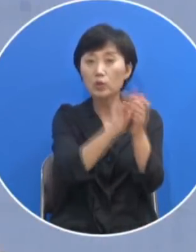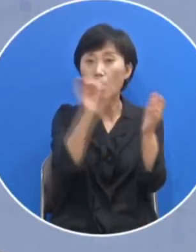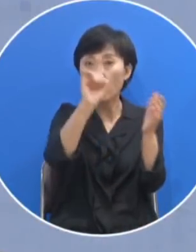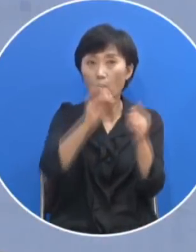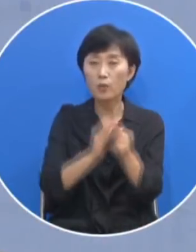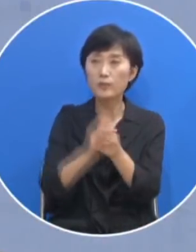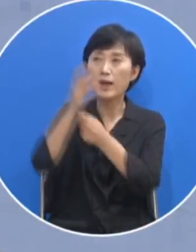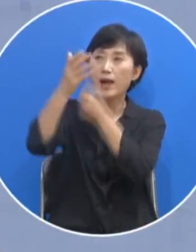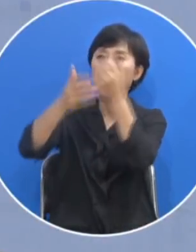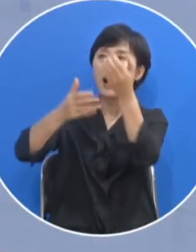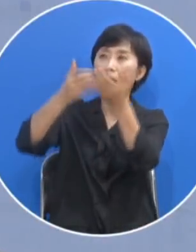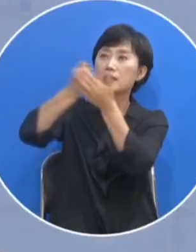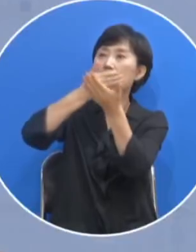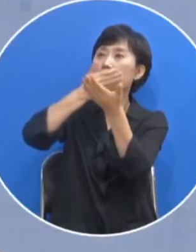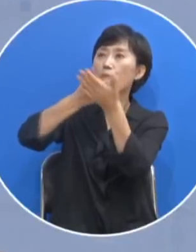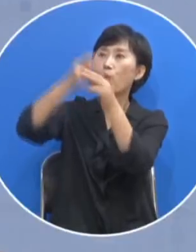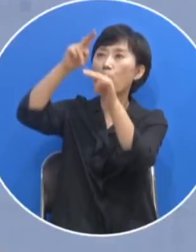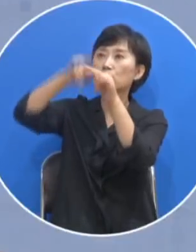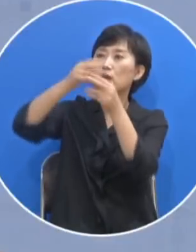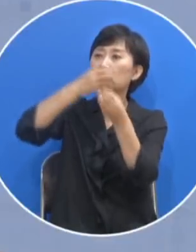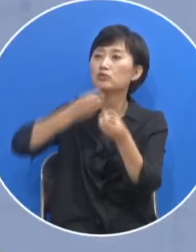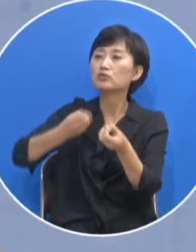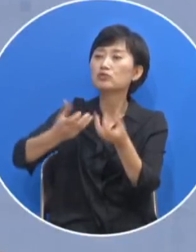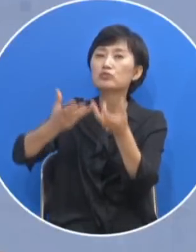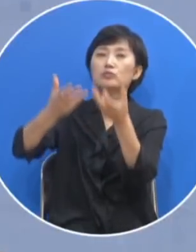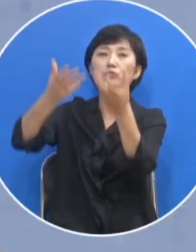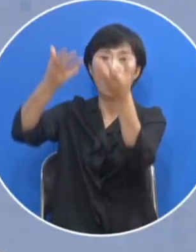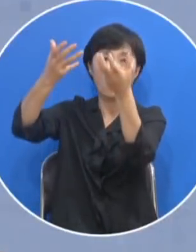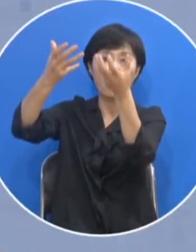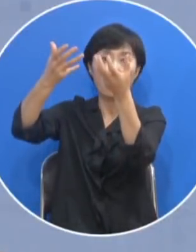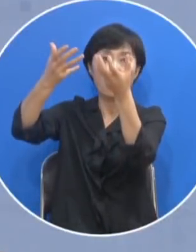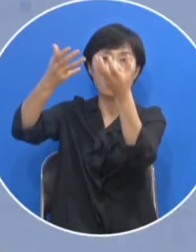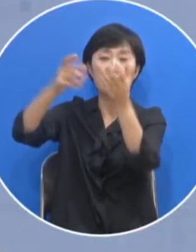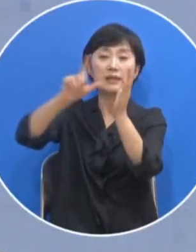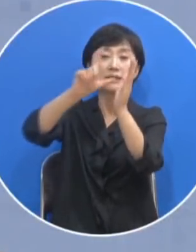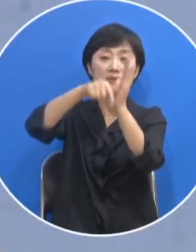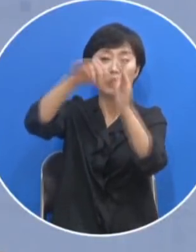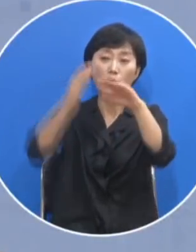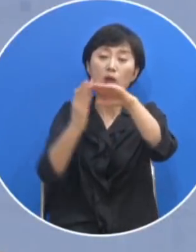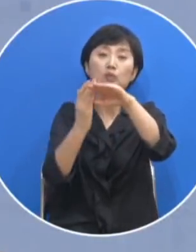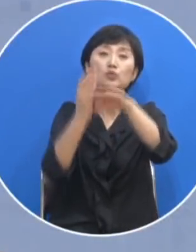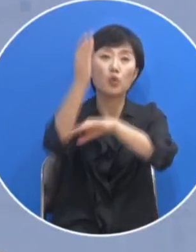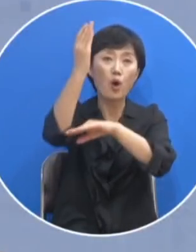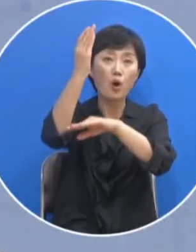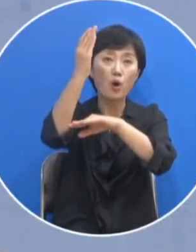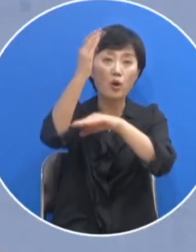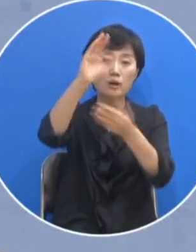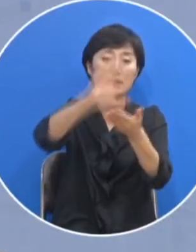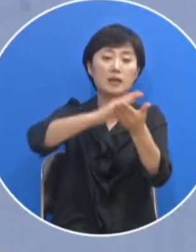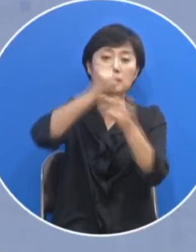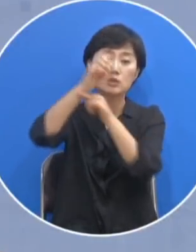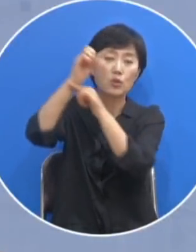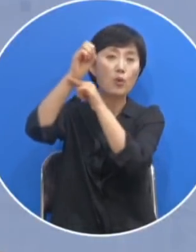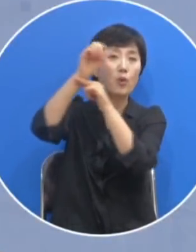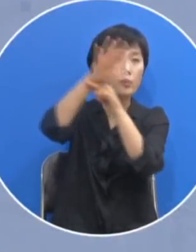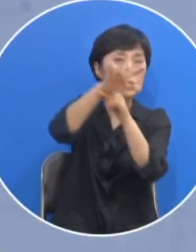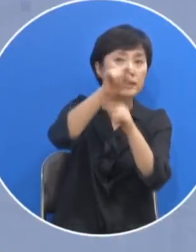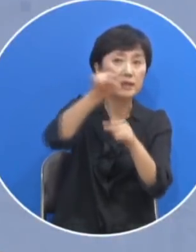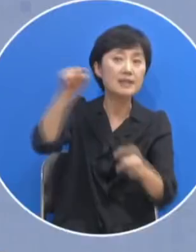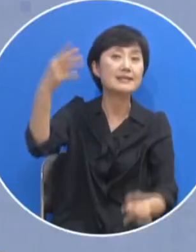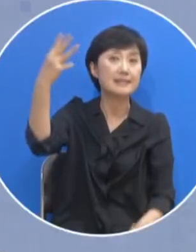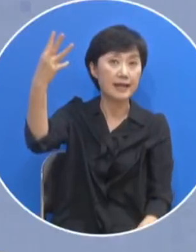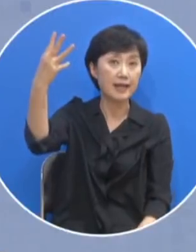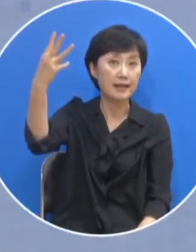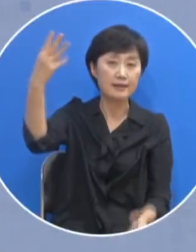시공간을 초월하고 2 3주일 빛을 비추는 거잖아요 그래서 water the site it 뒷산에 이